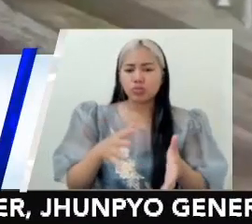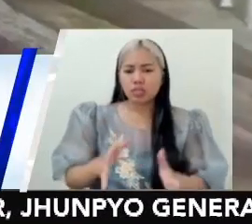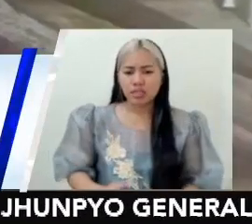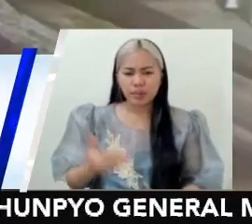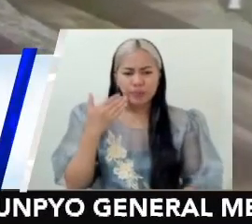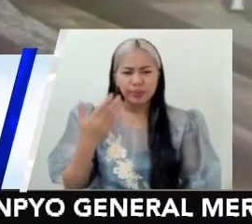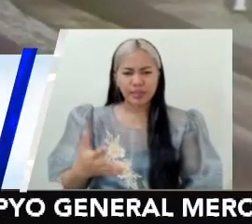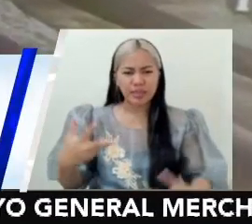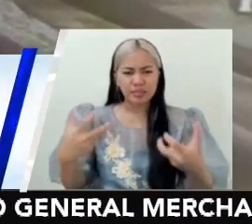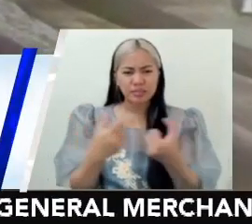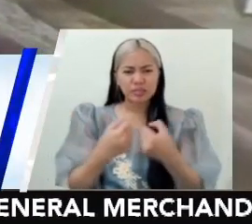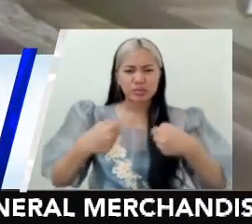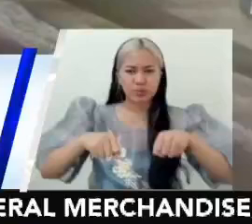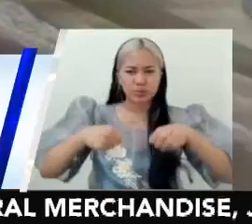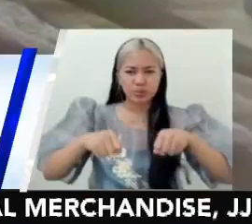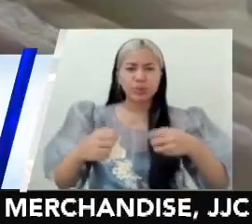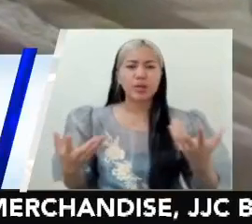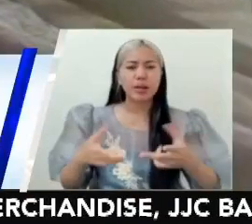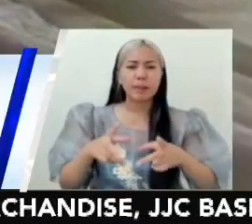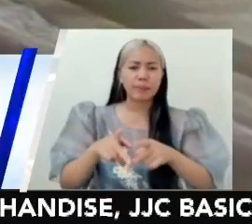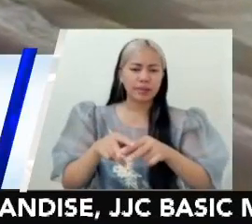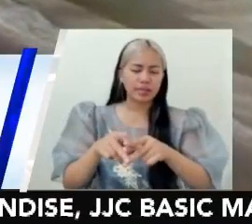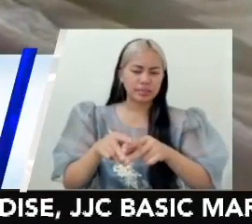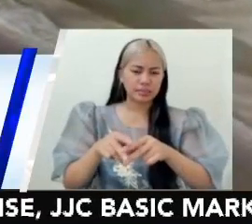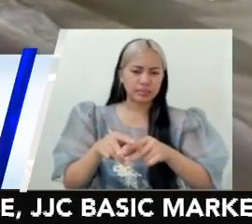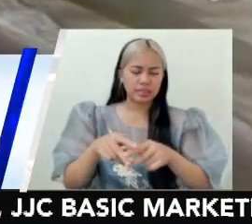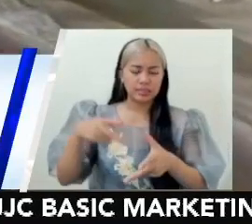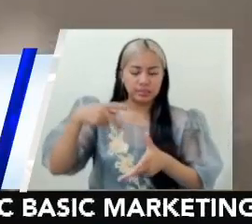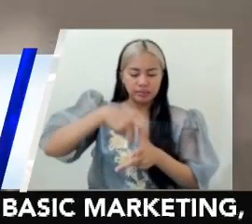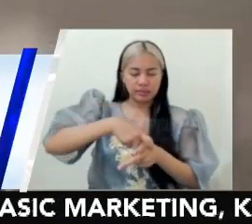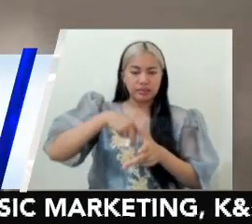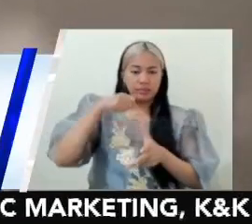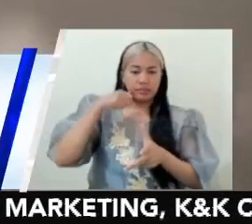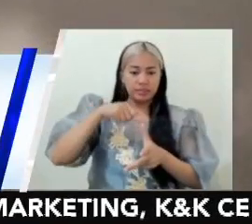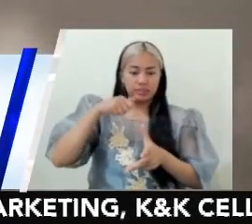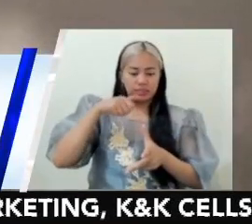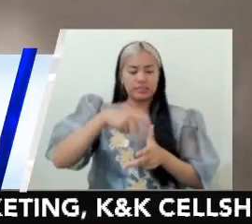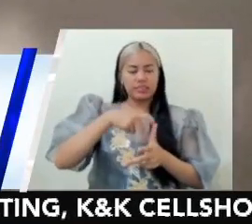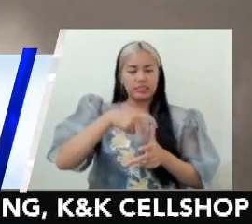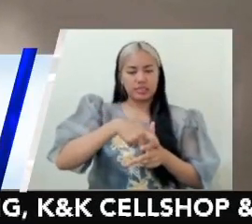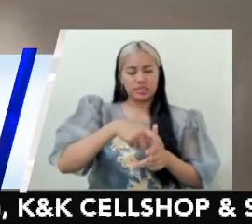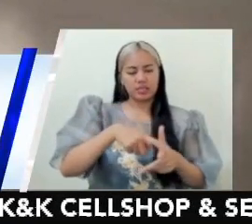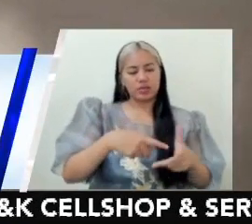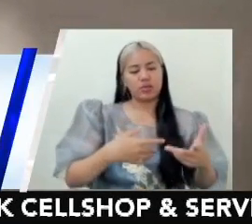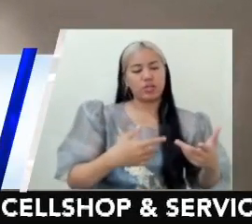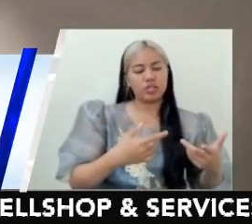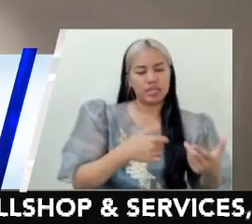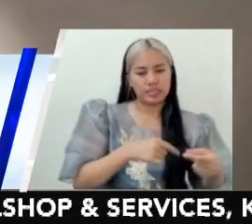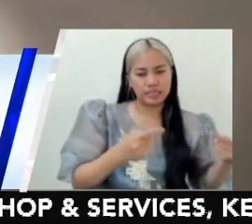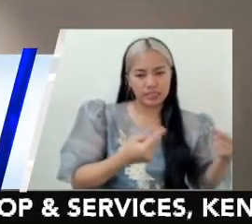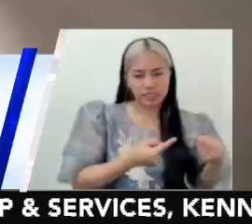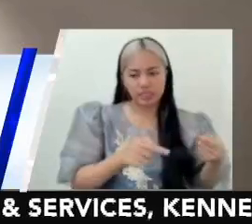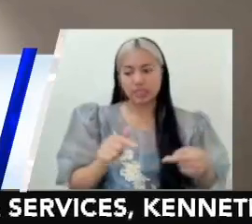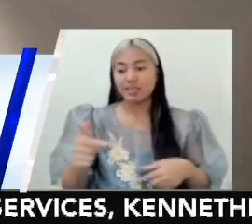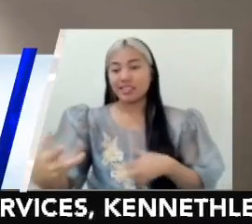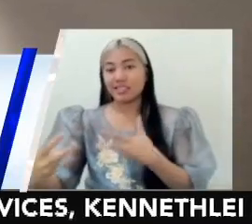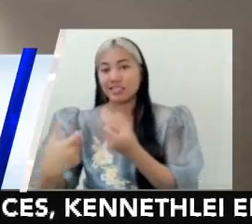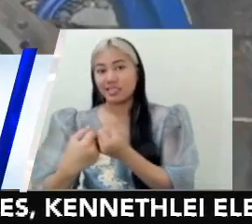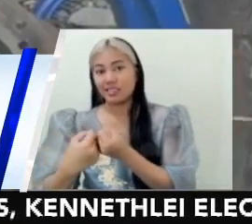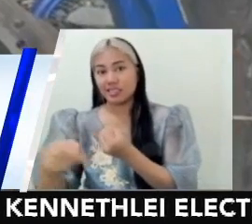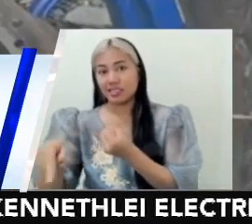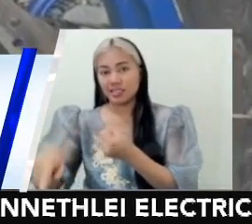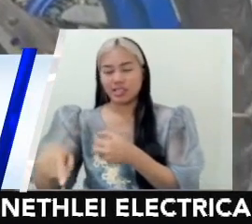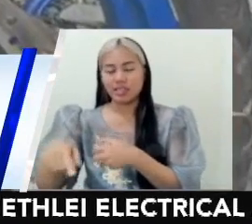Pangasinan. Sugatan naman ang kas niya at ang babaeng rider ng nakasalpukang motorsiklo. Ay sa PNP, tama sa ulo